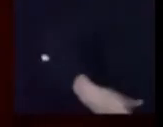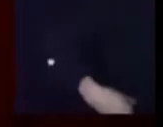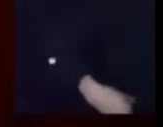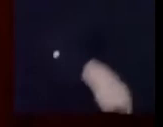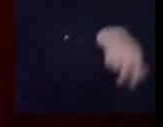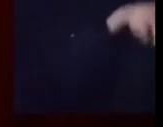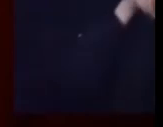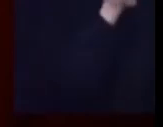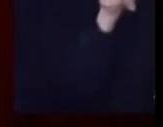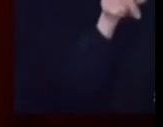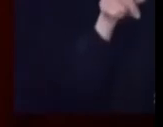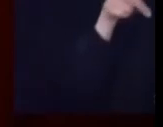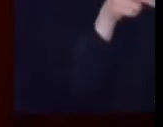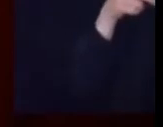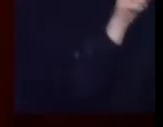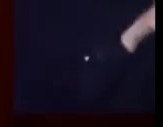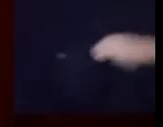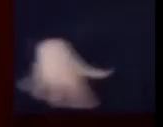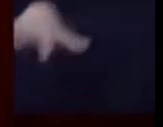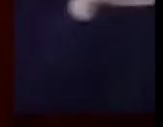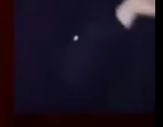ovviamente uno stadio.